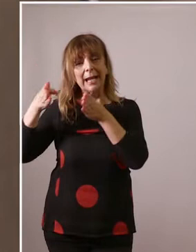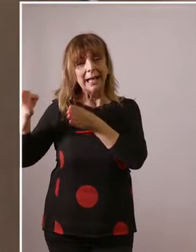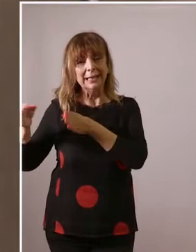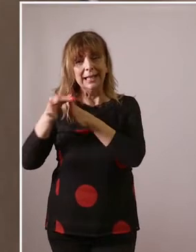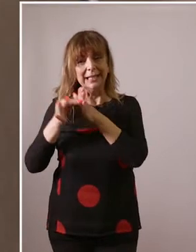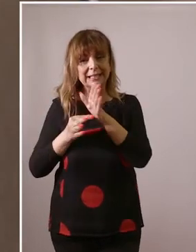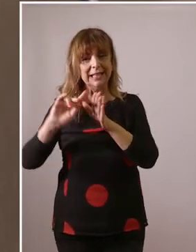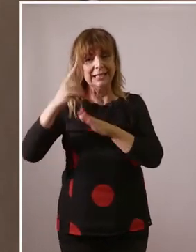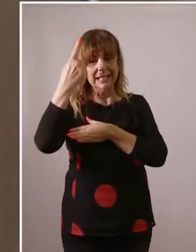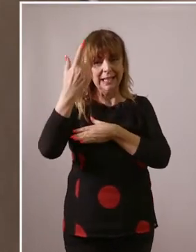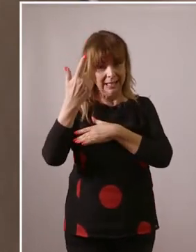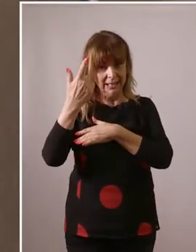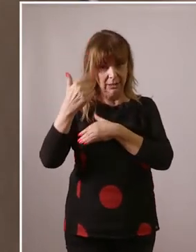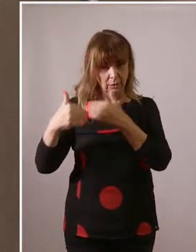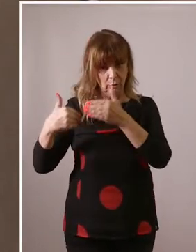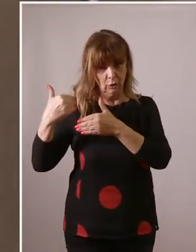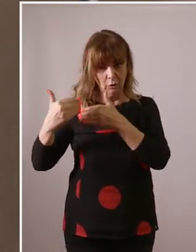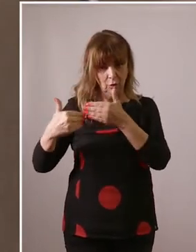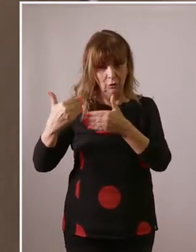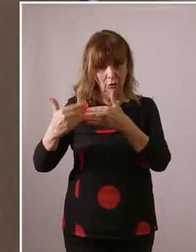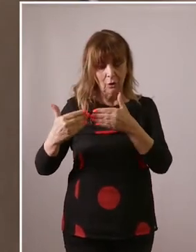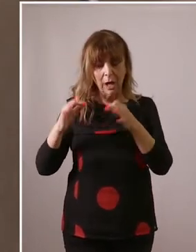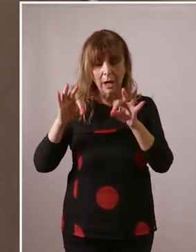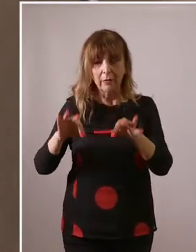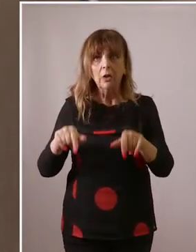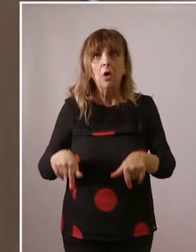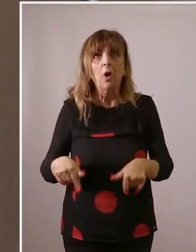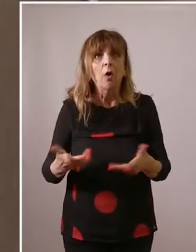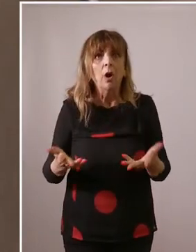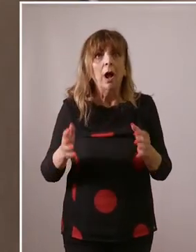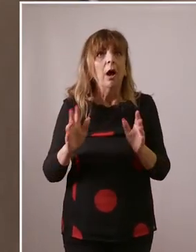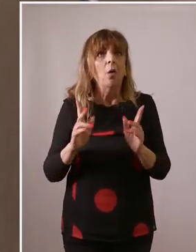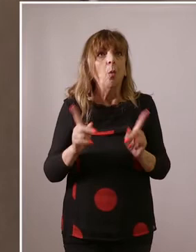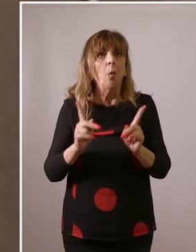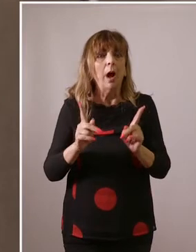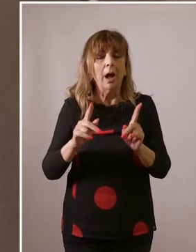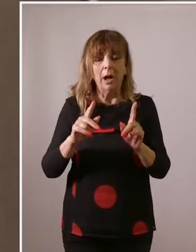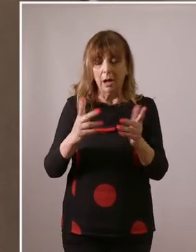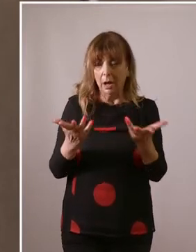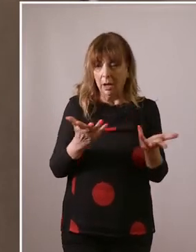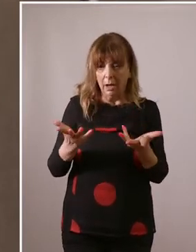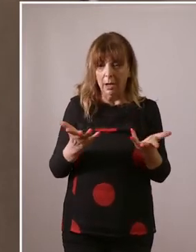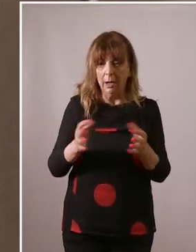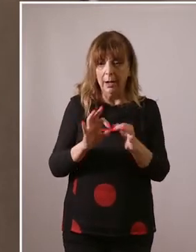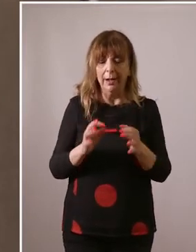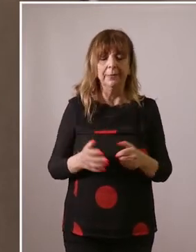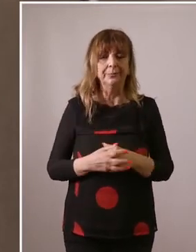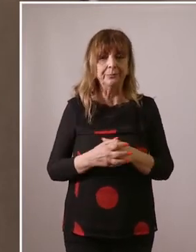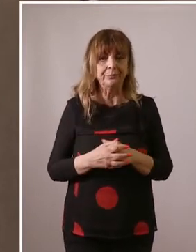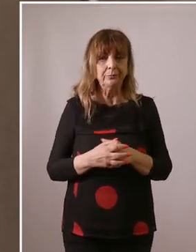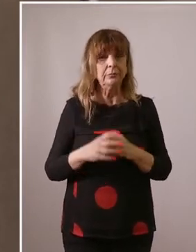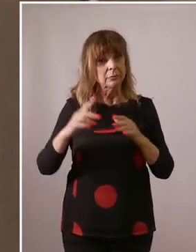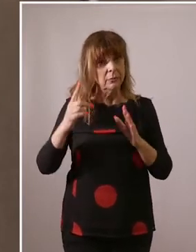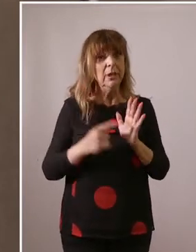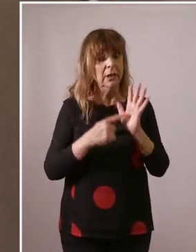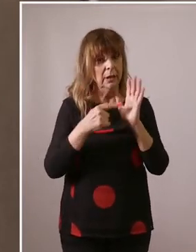il diritto ha assunto nella realtà odierna il diritto infatti come ogni fattore socialmente rilevante